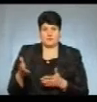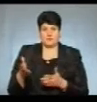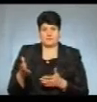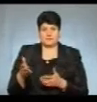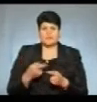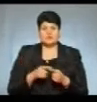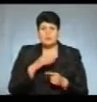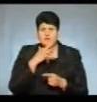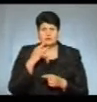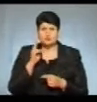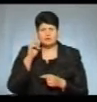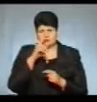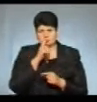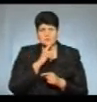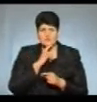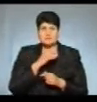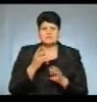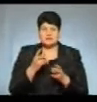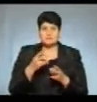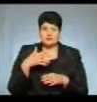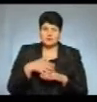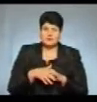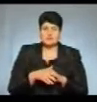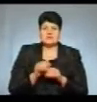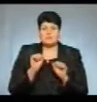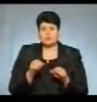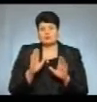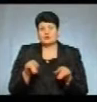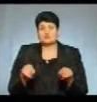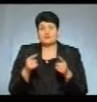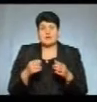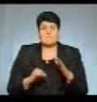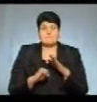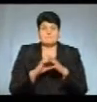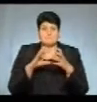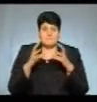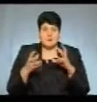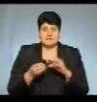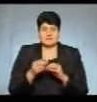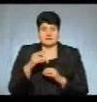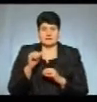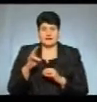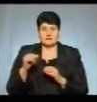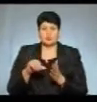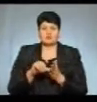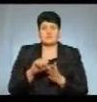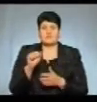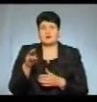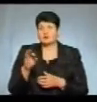Цього багато хто не знає, а це варто б зауважити, що таким чином може бути створена, наприклад, база даних, наприклад, тих самих учасників